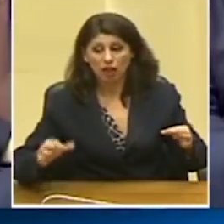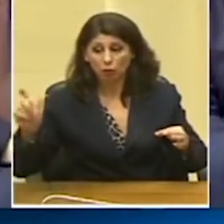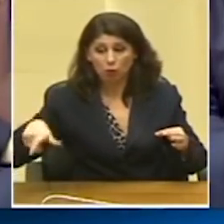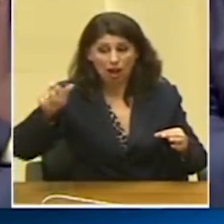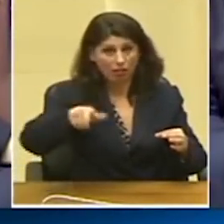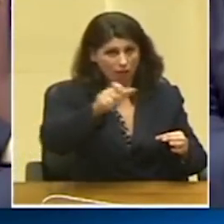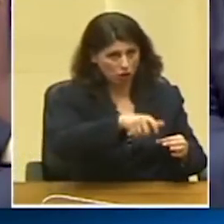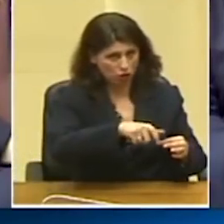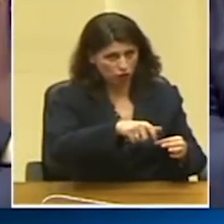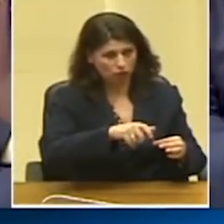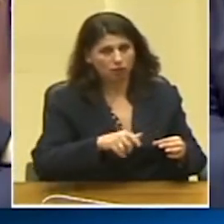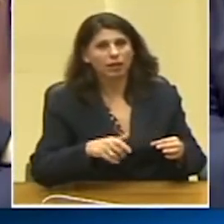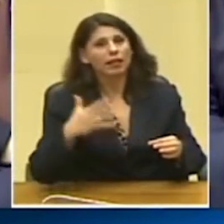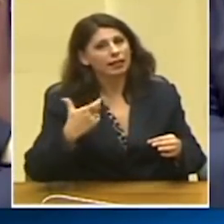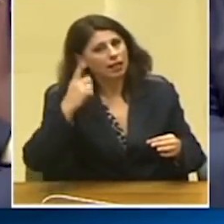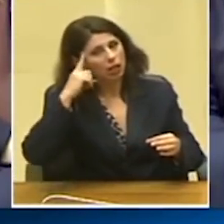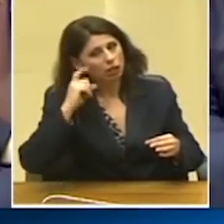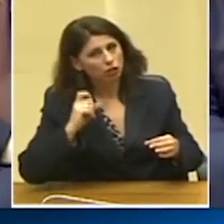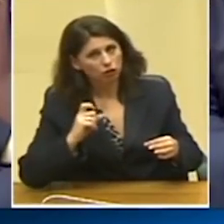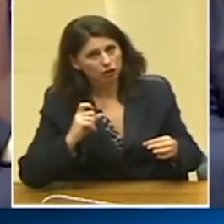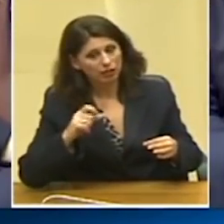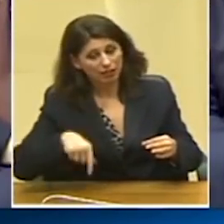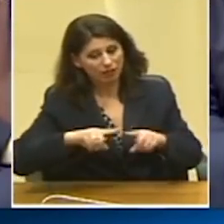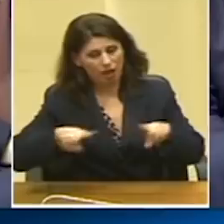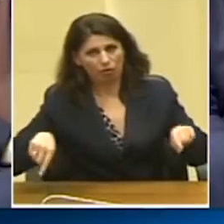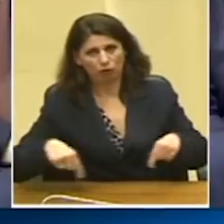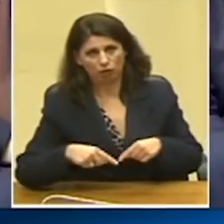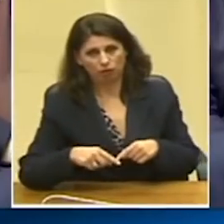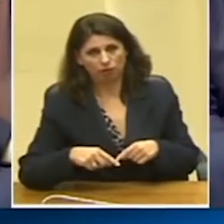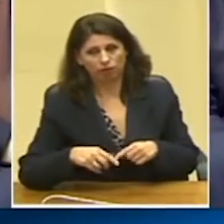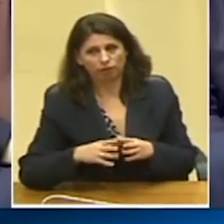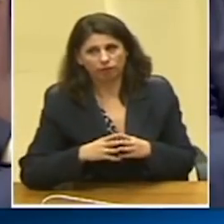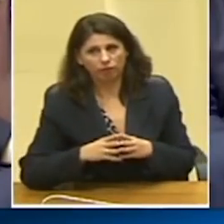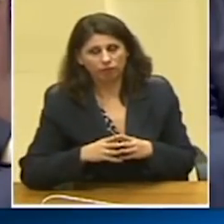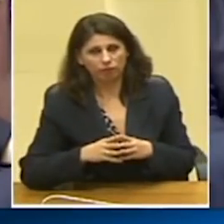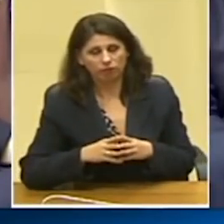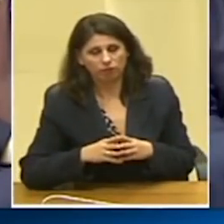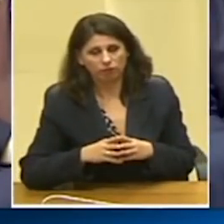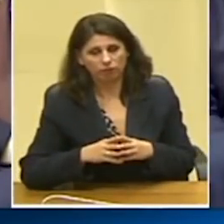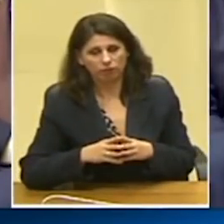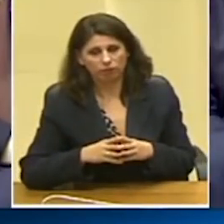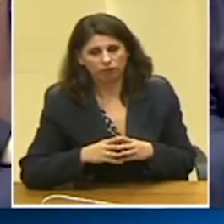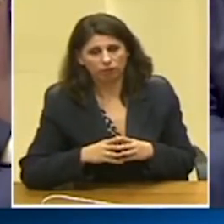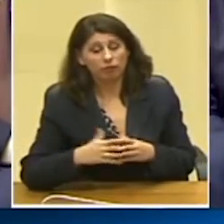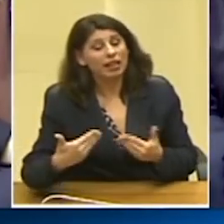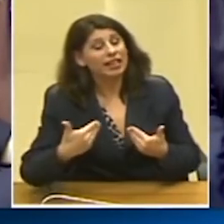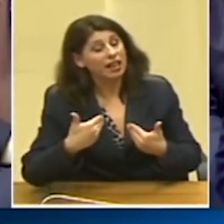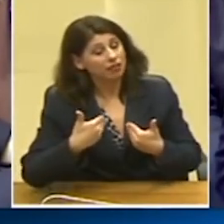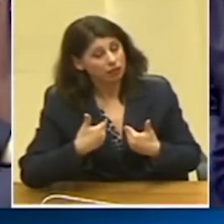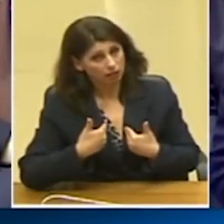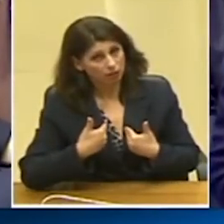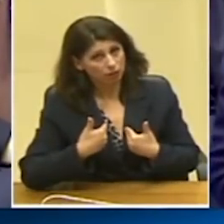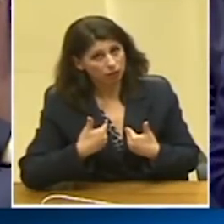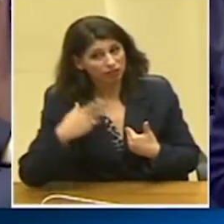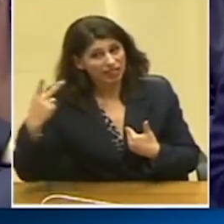καθενός είναι γνωστή, παρακαλώ, σε αυτήν την αίθουσα. Και η κυρία Γενιά. Και η δικιά μου και